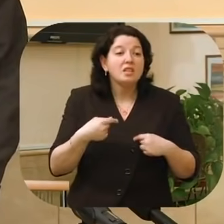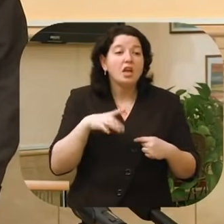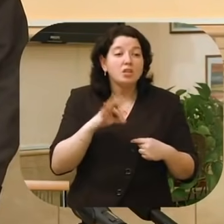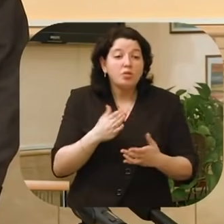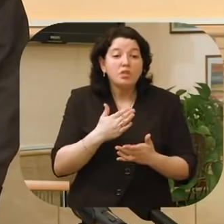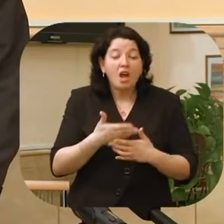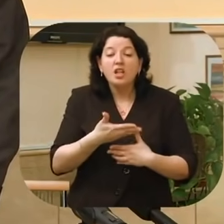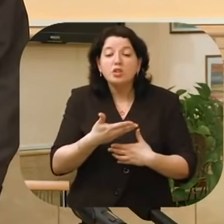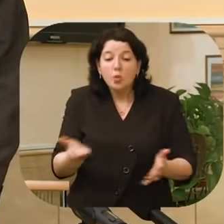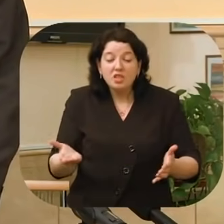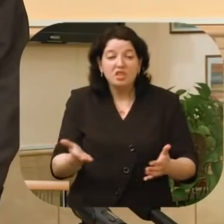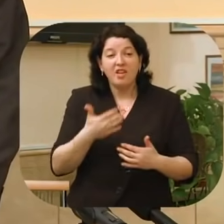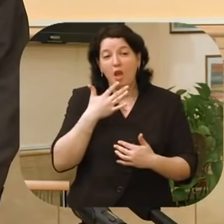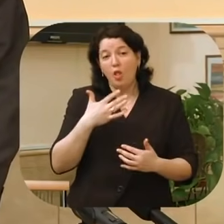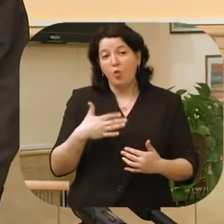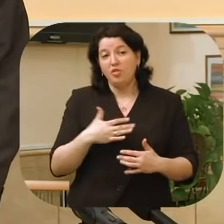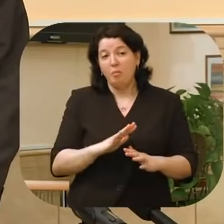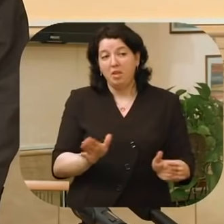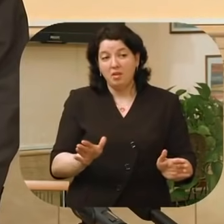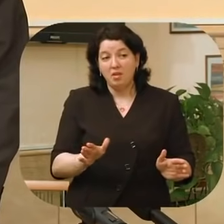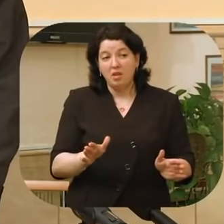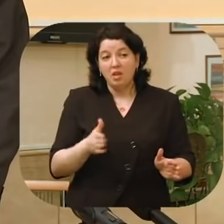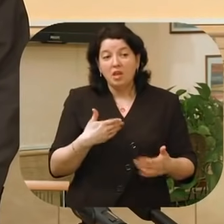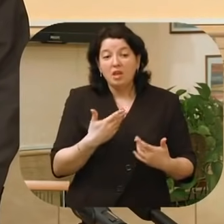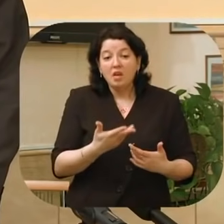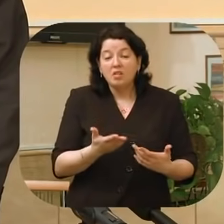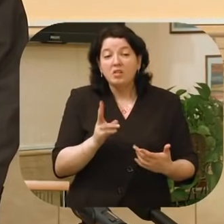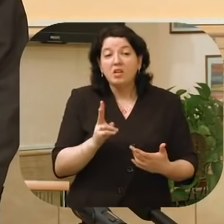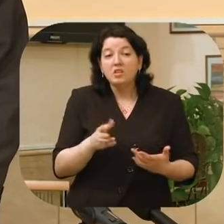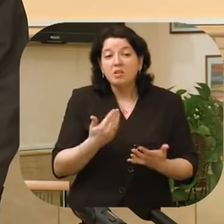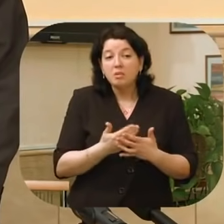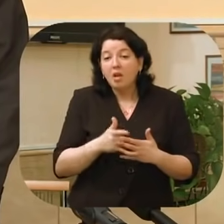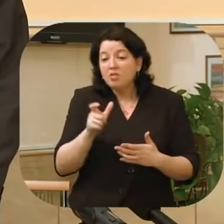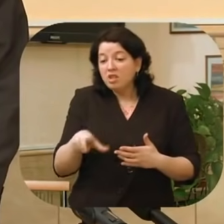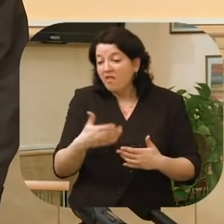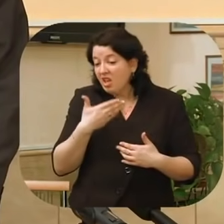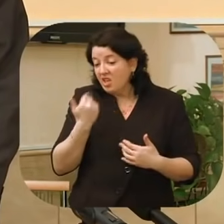любви. И во мне ее нет, и в других не вижу.